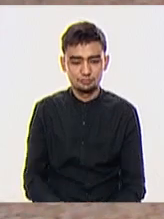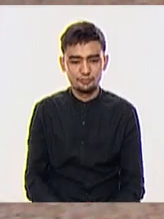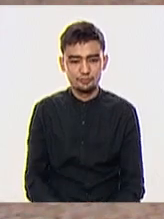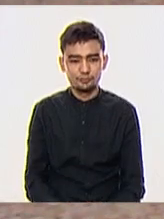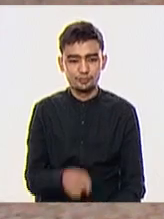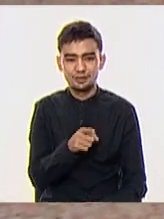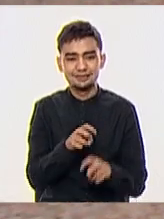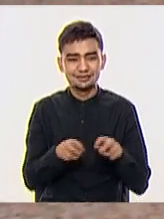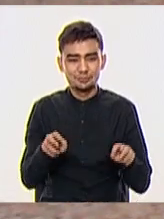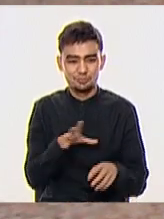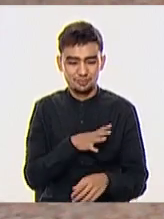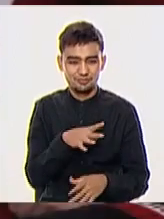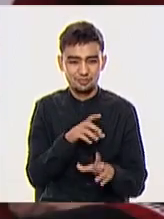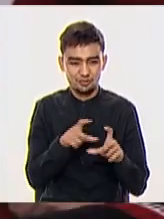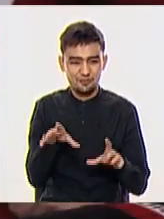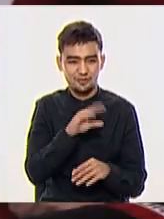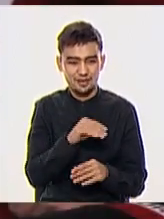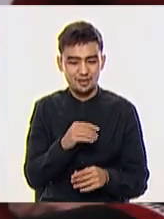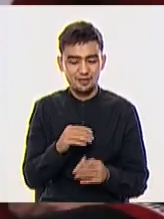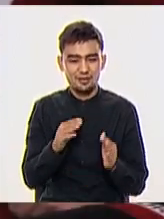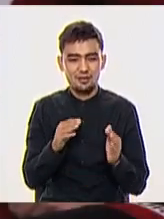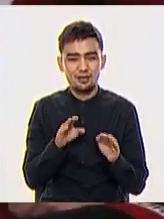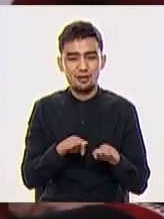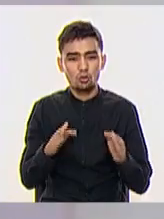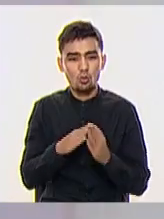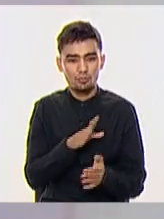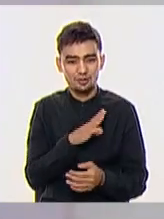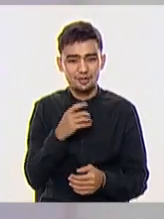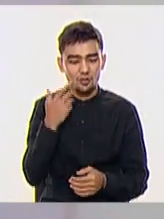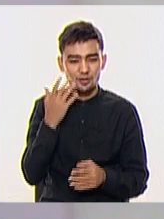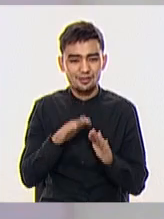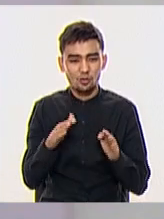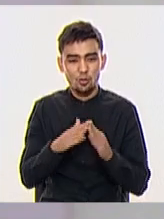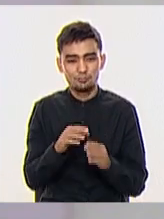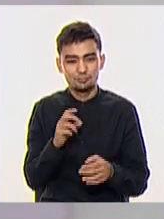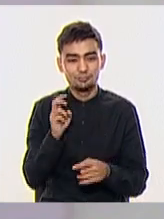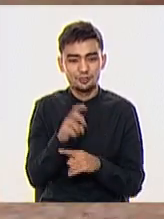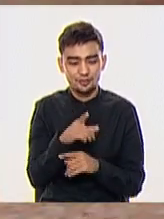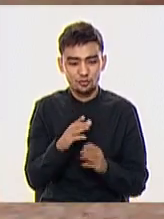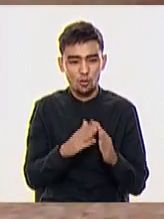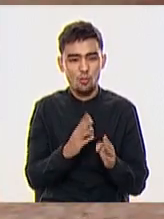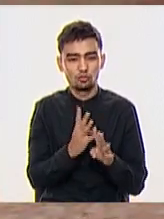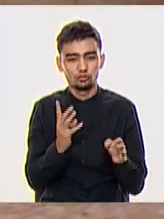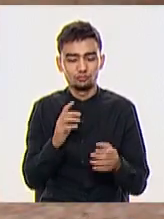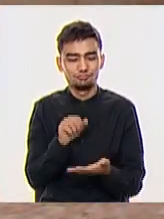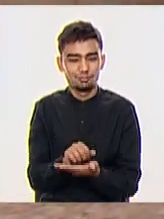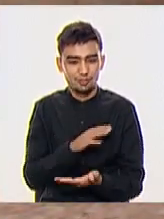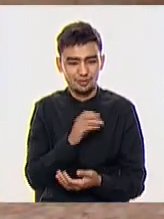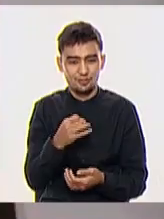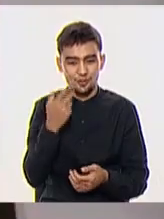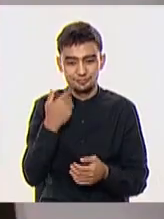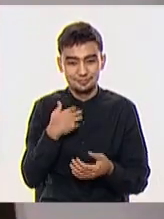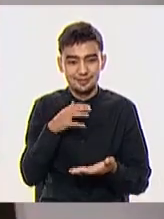Мына отырған адамдардың бәрі жетімдер үйінде өскен. Балалар үйіне барған кезде үй кезегіне тұрған. Бұрын кезегіміз жетіп, баспаналы